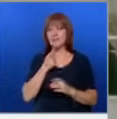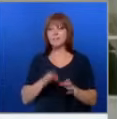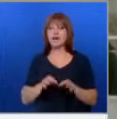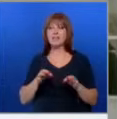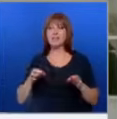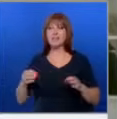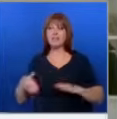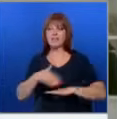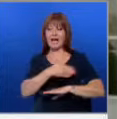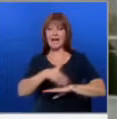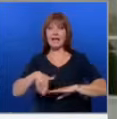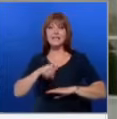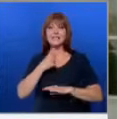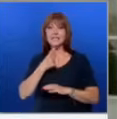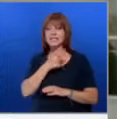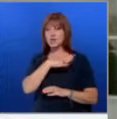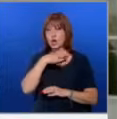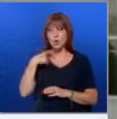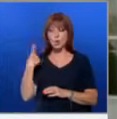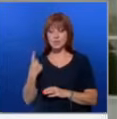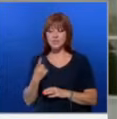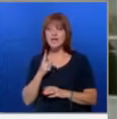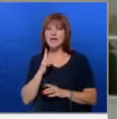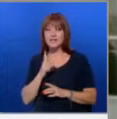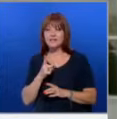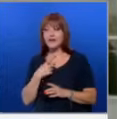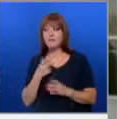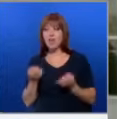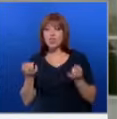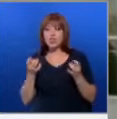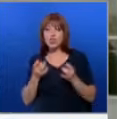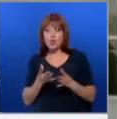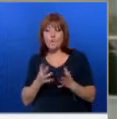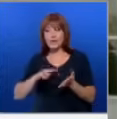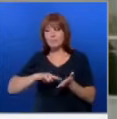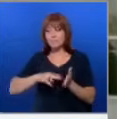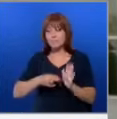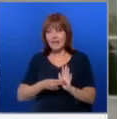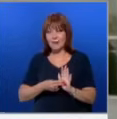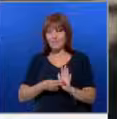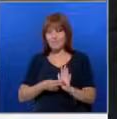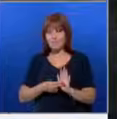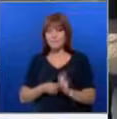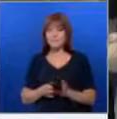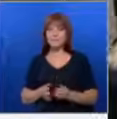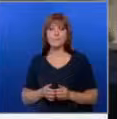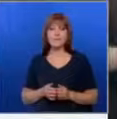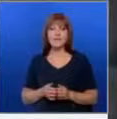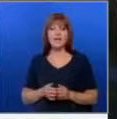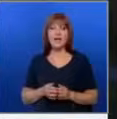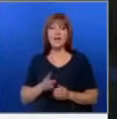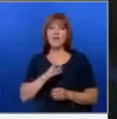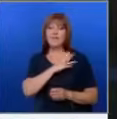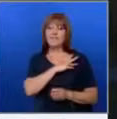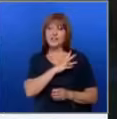най-дългата граница с Русия и изисква усъвременяване на оперативните планове за отбрана на територията на пакта. Във